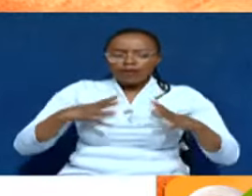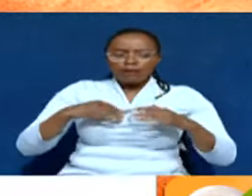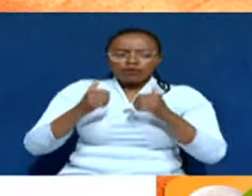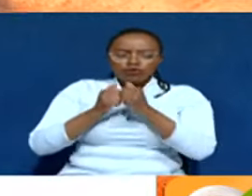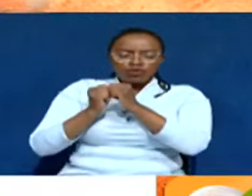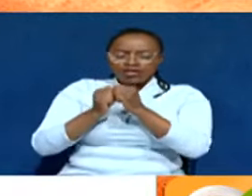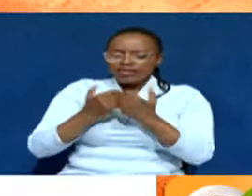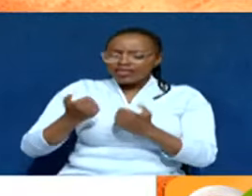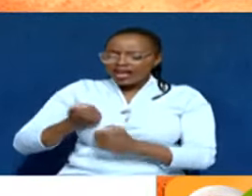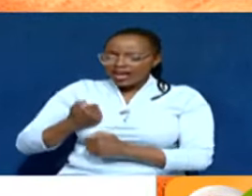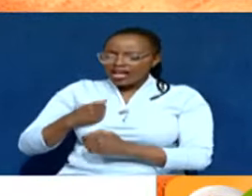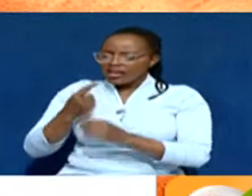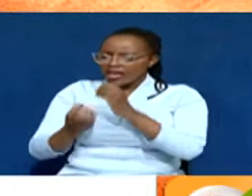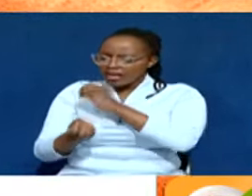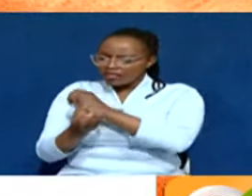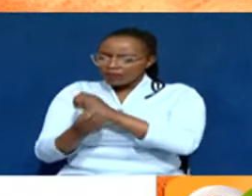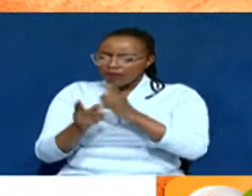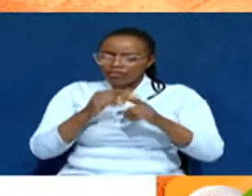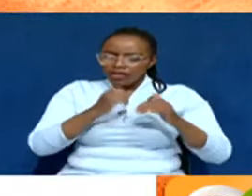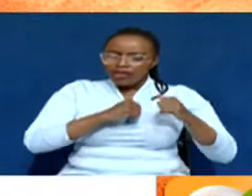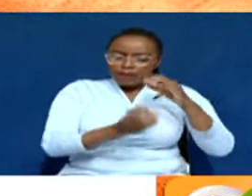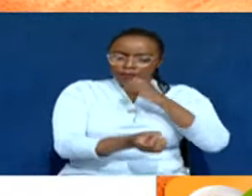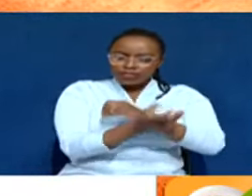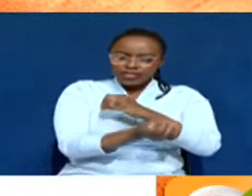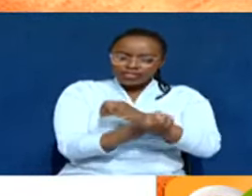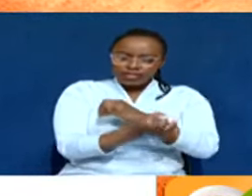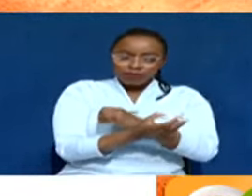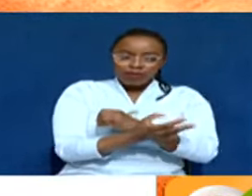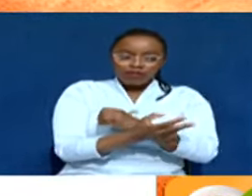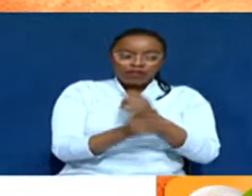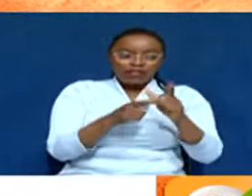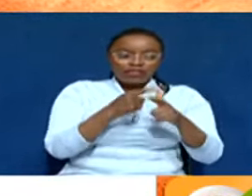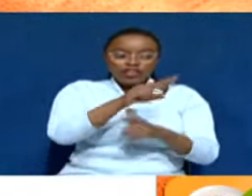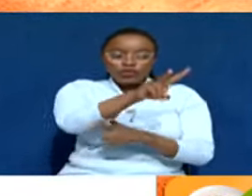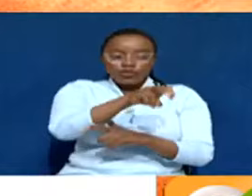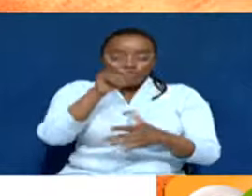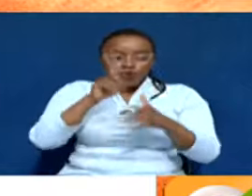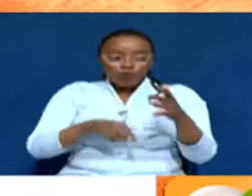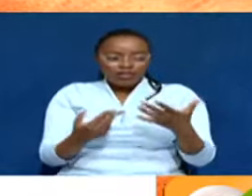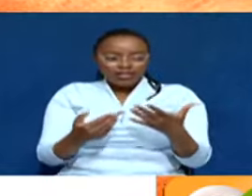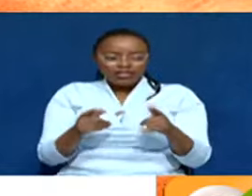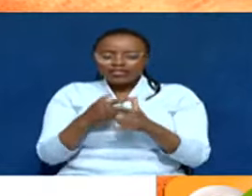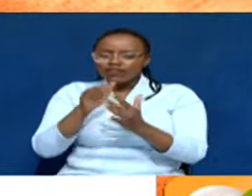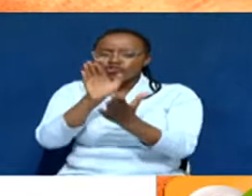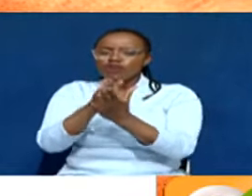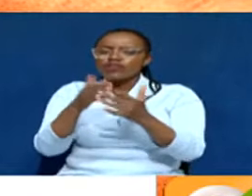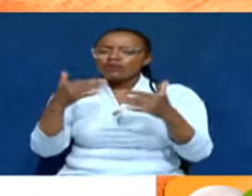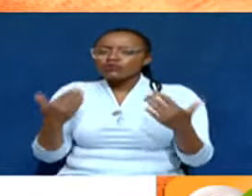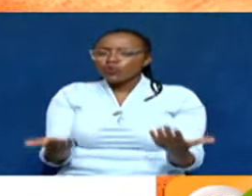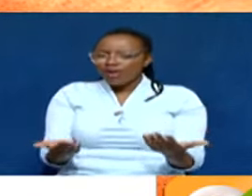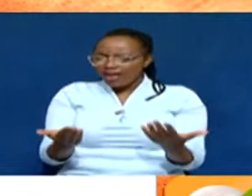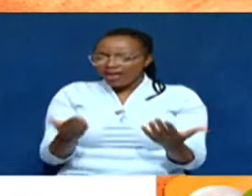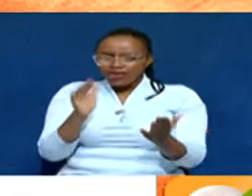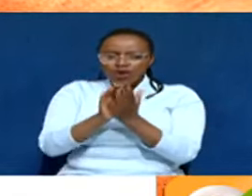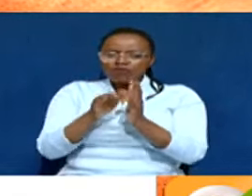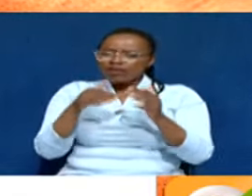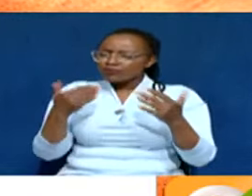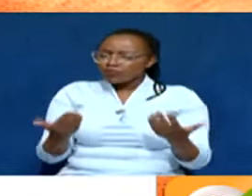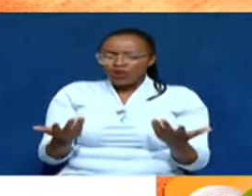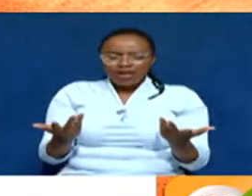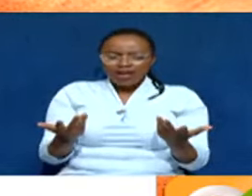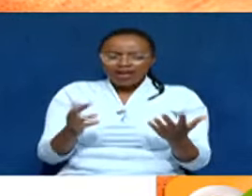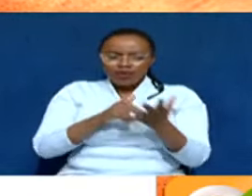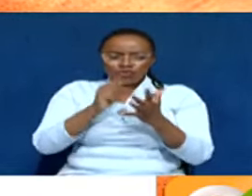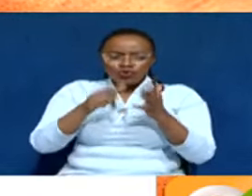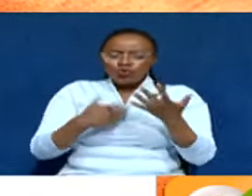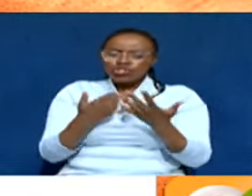pamoja. Msichana anajililia, boss anasema. So mnaona hata utaiba hiyo kitu, utaiba gold. Umeweka wapi? Umepeleka wapi ujaiba?